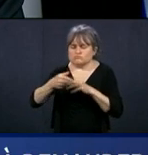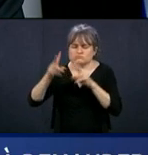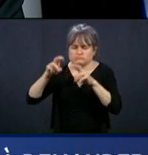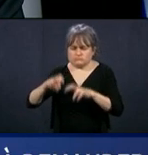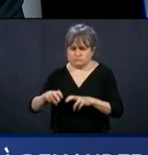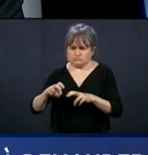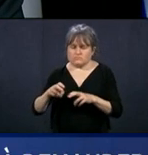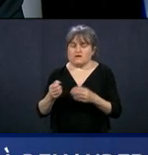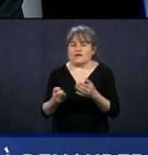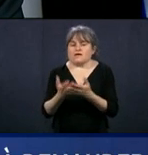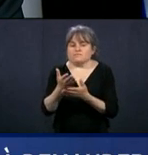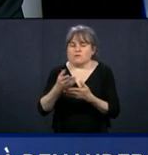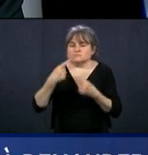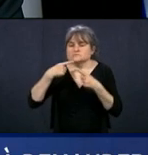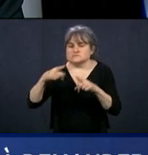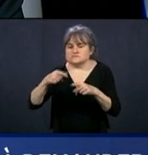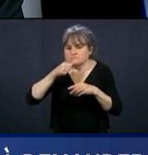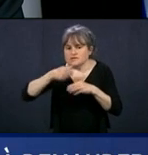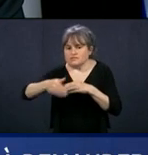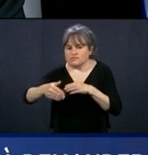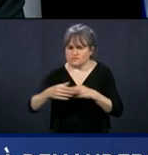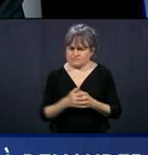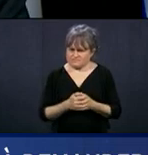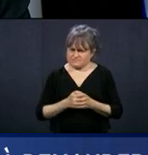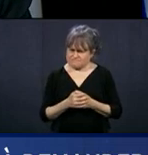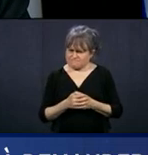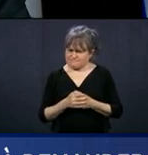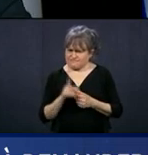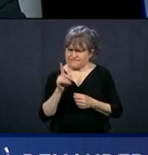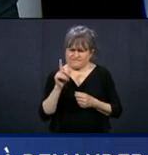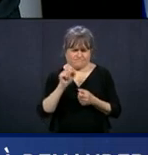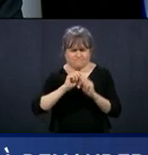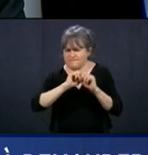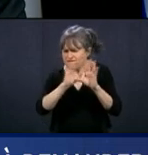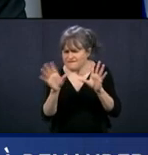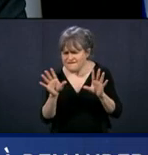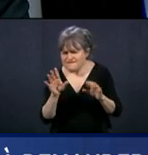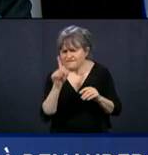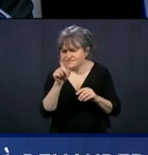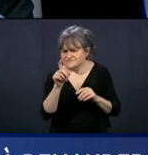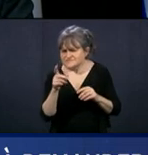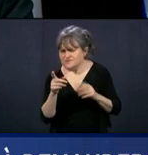peu. Est-ce que vous pouvez être plus précis, s'il vous plaît? Bien, je peux pas vous dire...